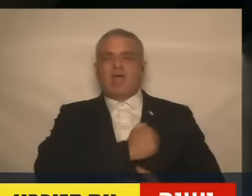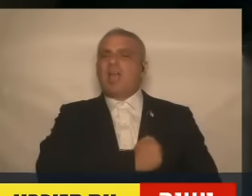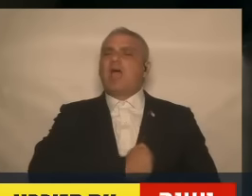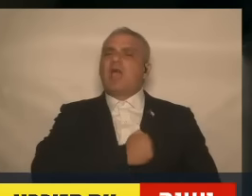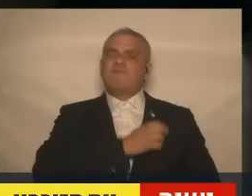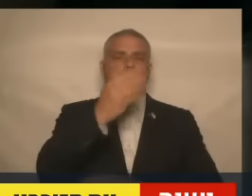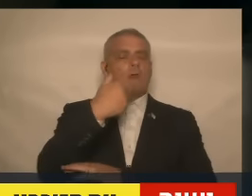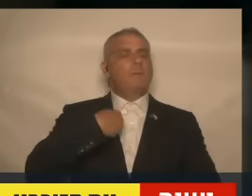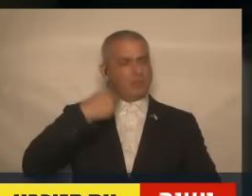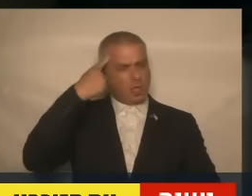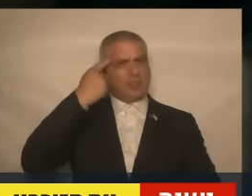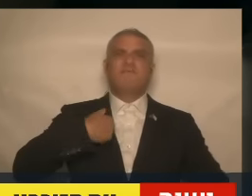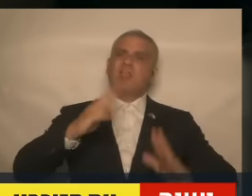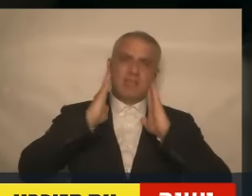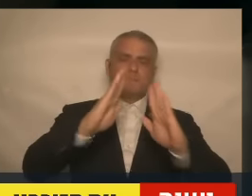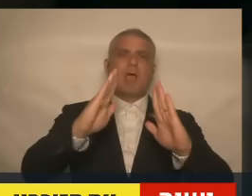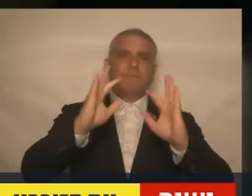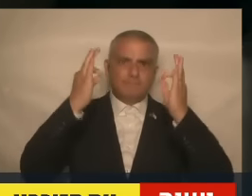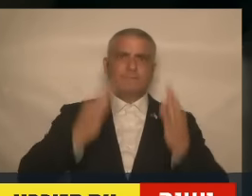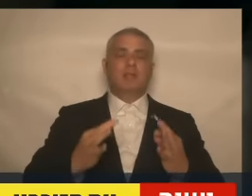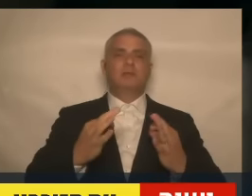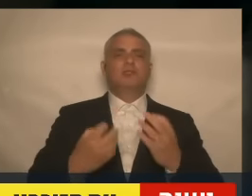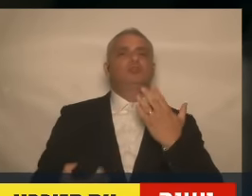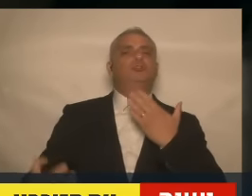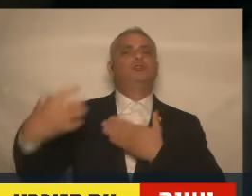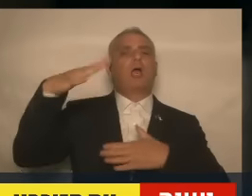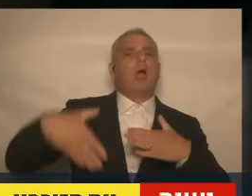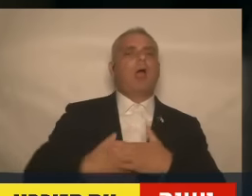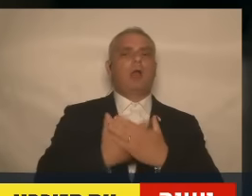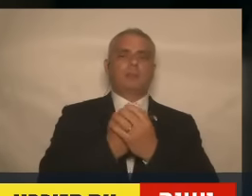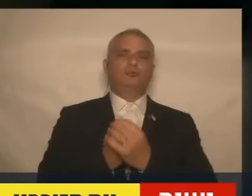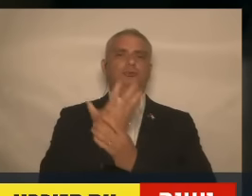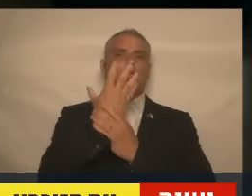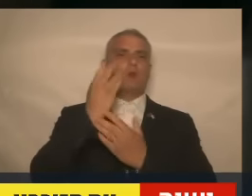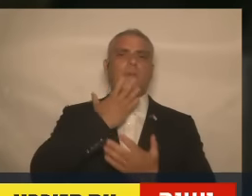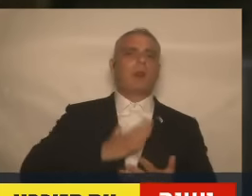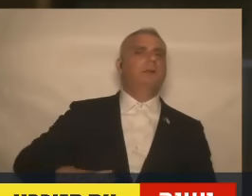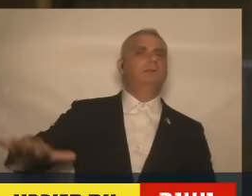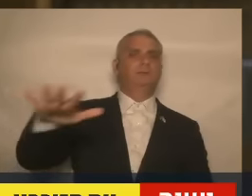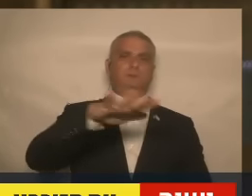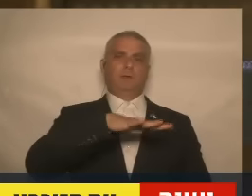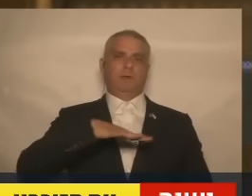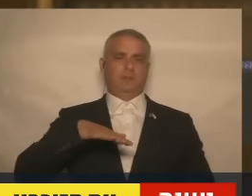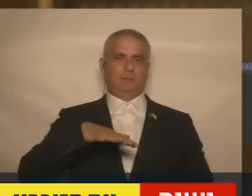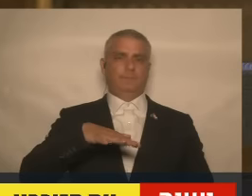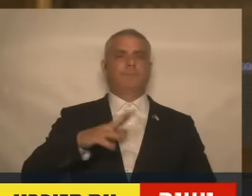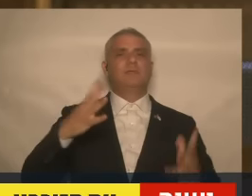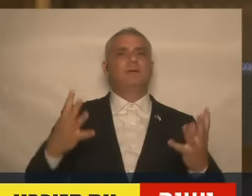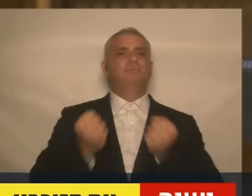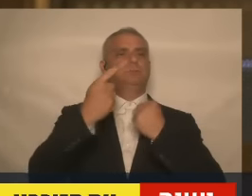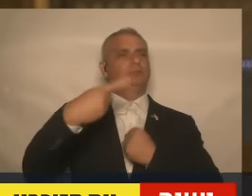יודע, אני מאמין בכל ליבי, שחר חדש יקום על ישראל.